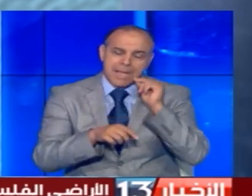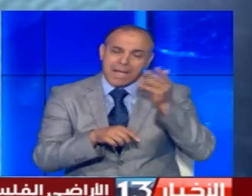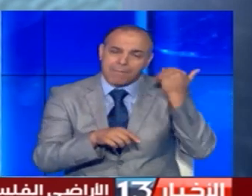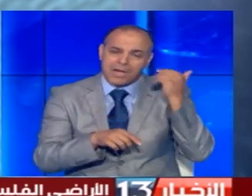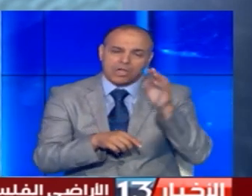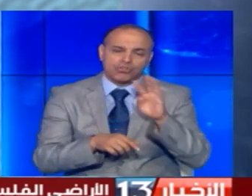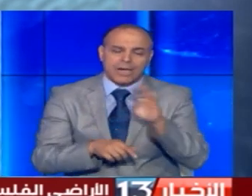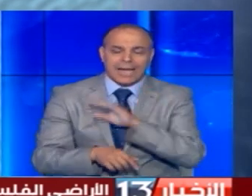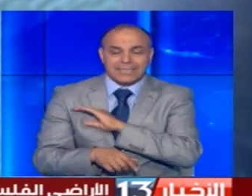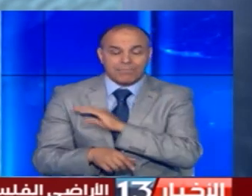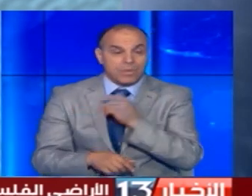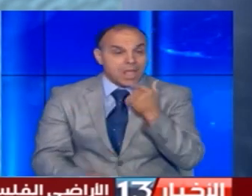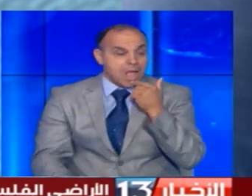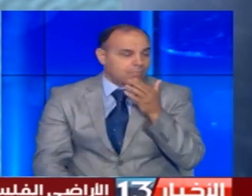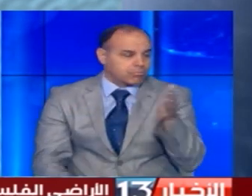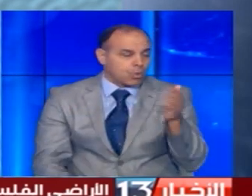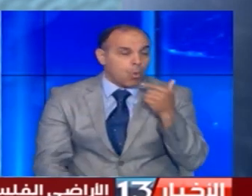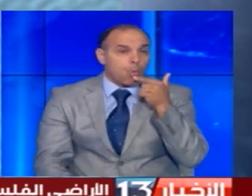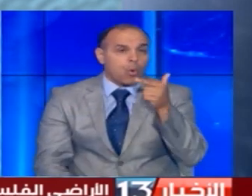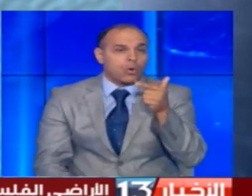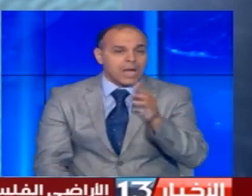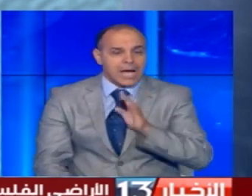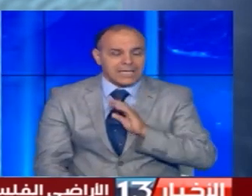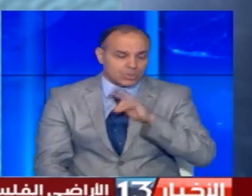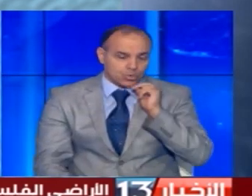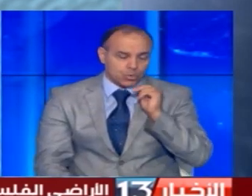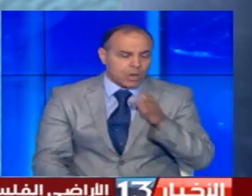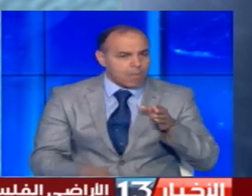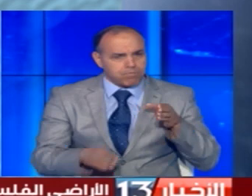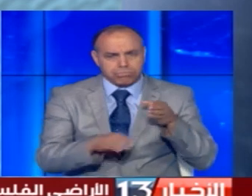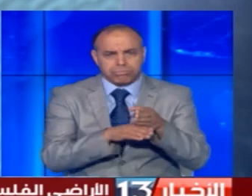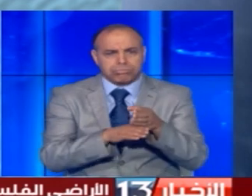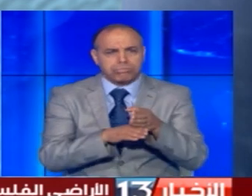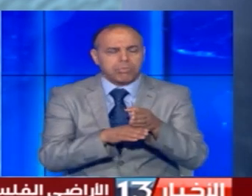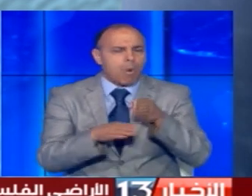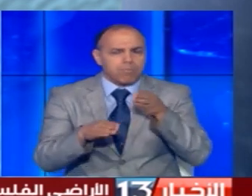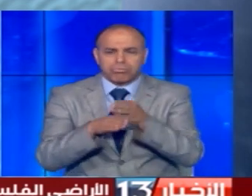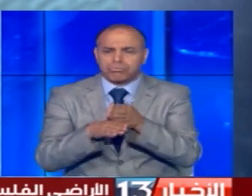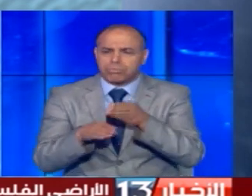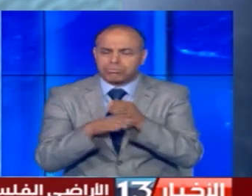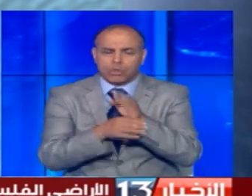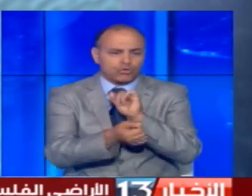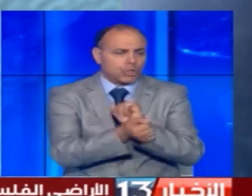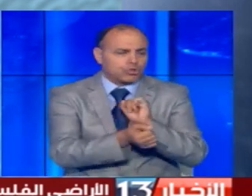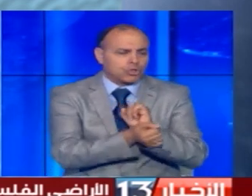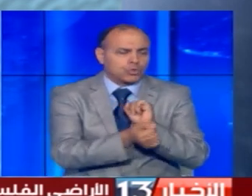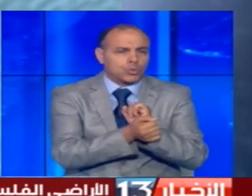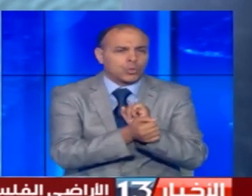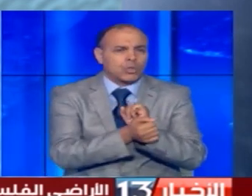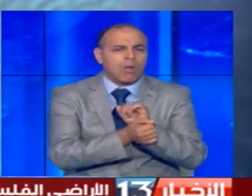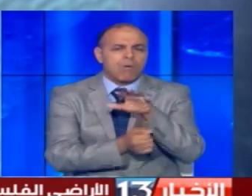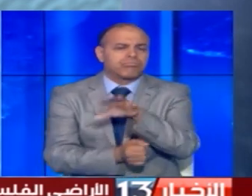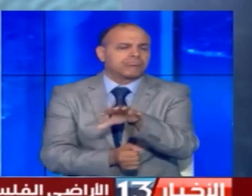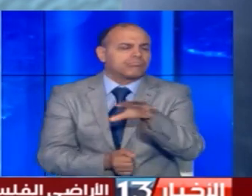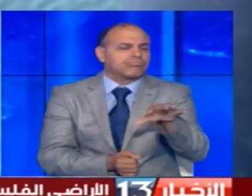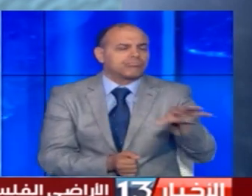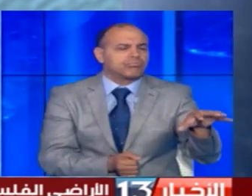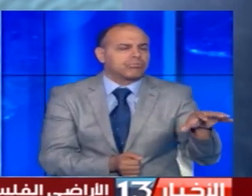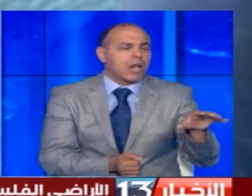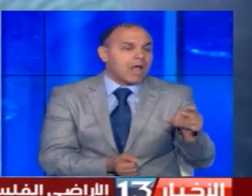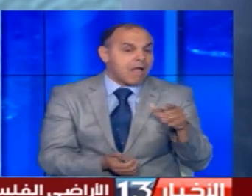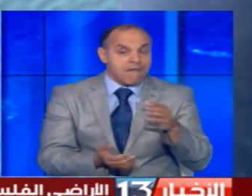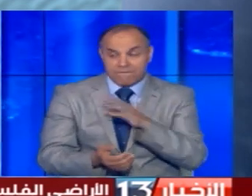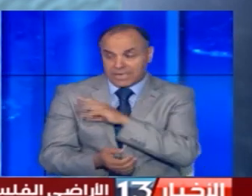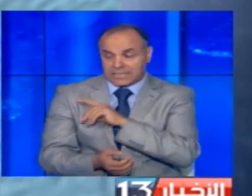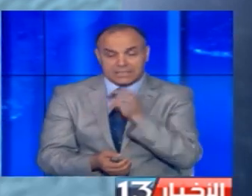غزه ومن جهه اخرى شنت قوات الاحتلال الاسرائيلي حمله مداهمات واعتقالات في انحاء متفرقه من الضفه الغربيه